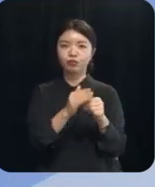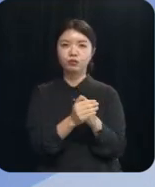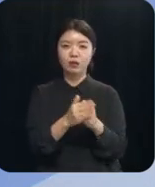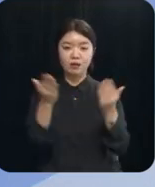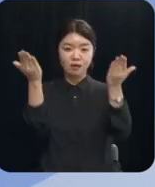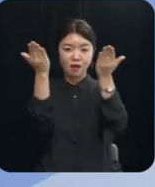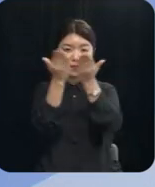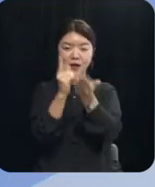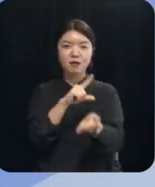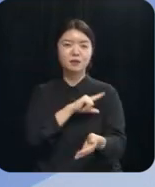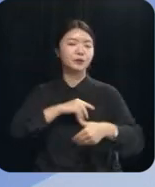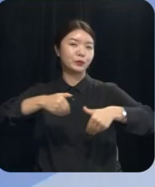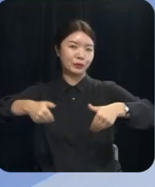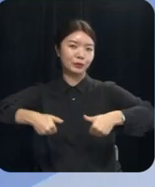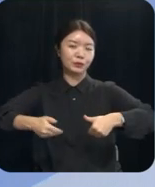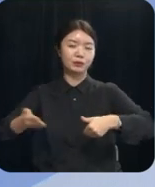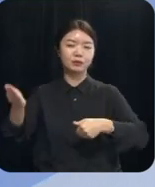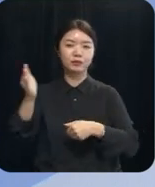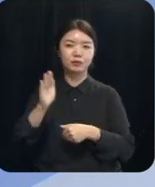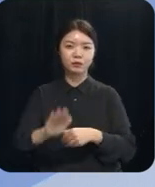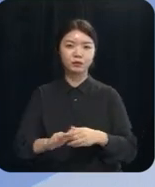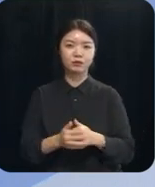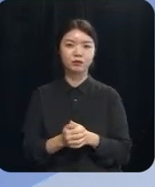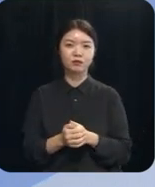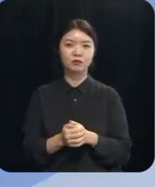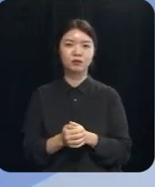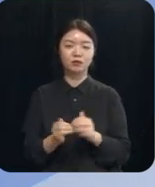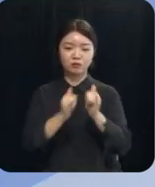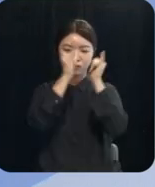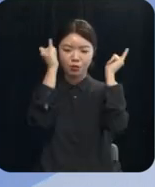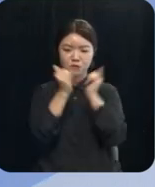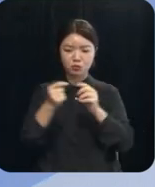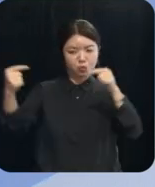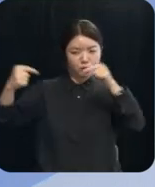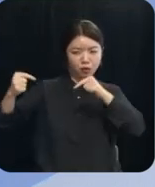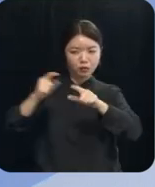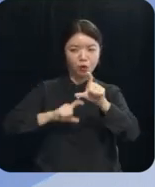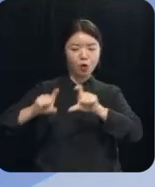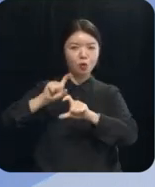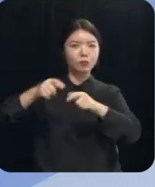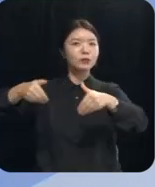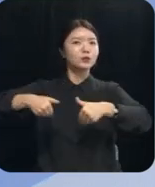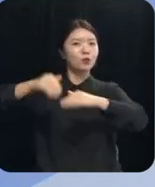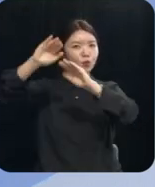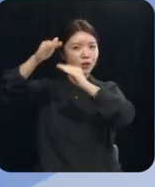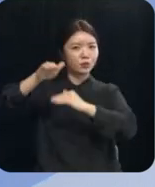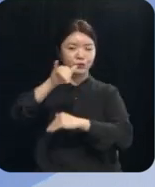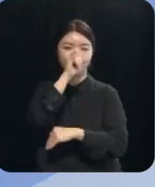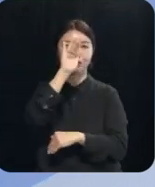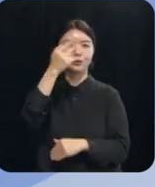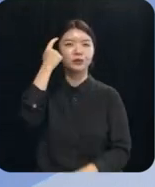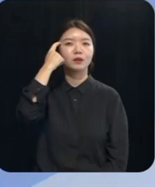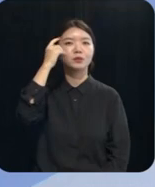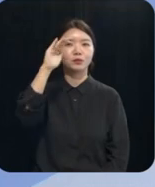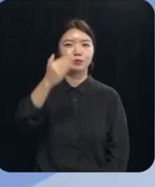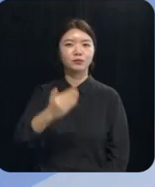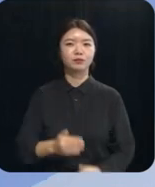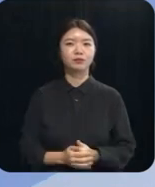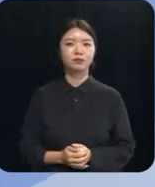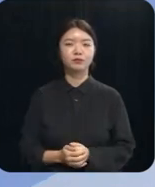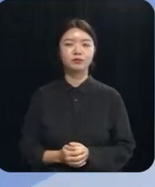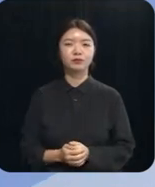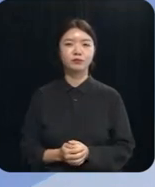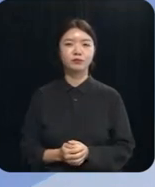정명이 필요합니다. 그렇지만 그 사회적 논의가 더 필요한 과정이 있어야 된다고 생각이 되었습니다.